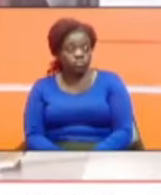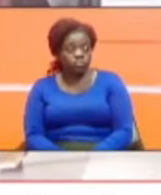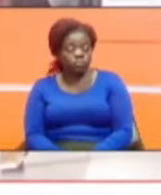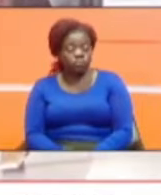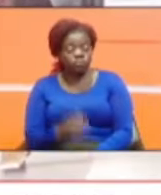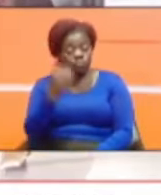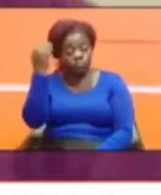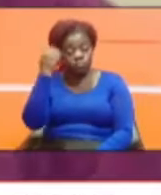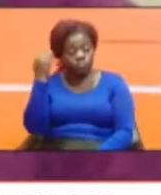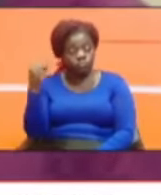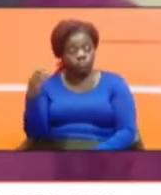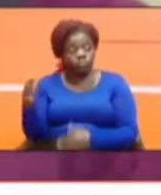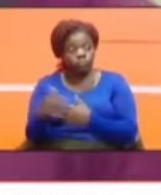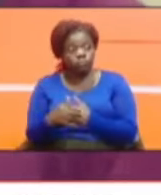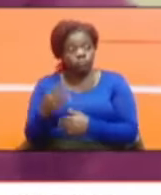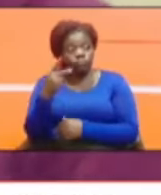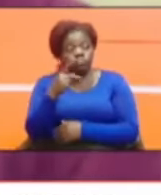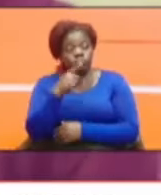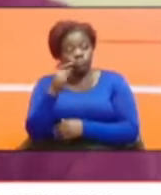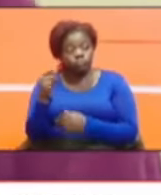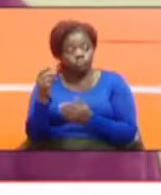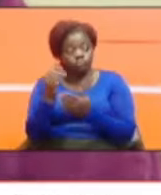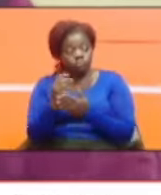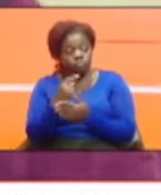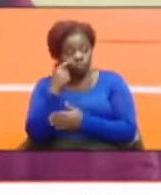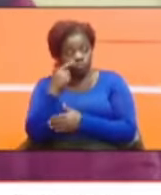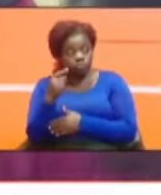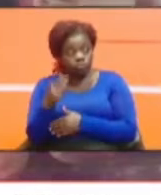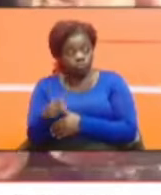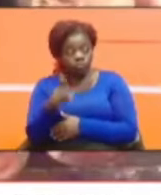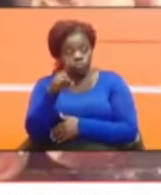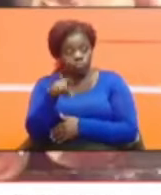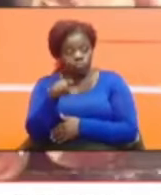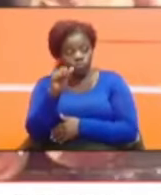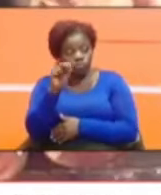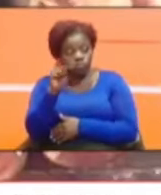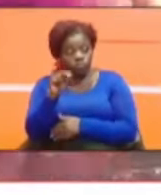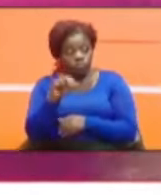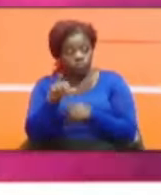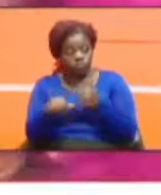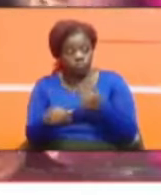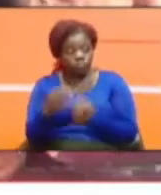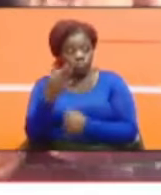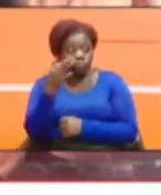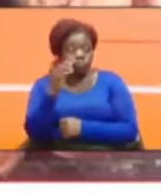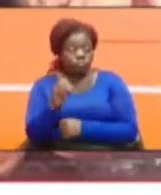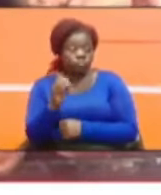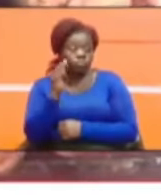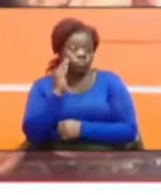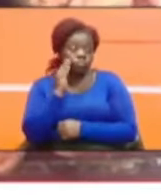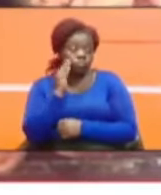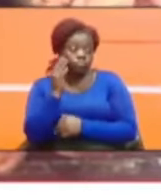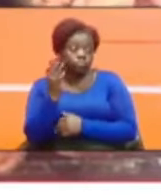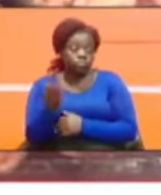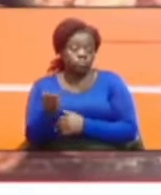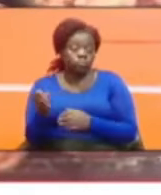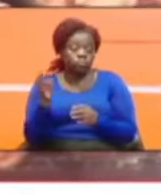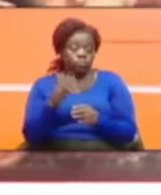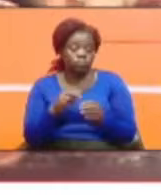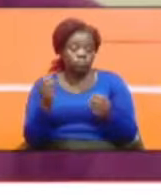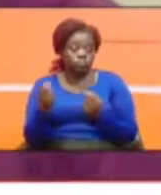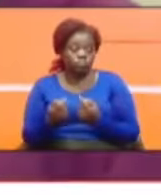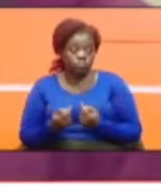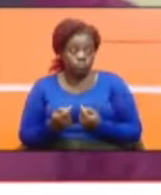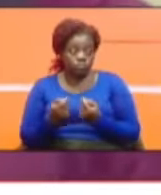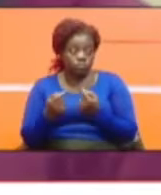Iyo kkooti enkulu eggalidde abasajja 2 lwakukwatibwa lubona n'emiti gya kalitunsi egibalirwamu obukadde 30 nga bagitise ku mmotoka